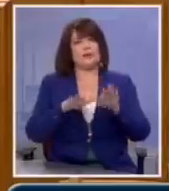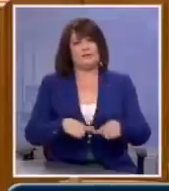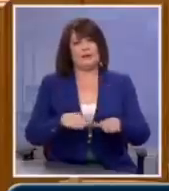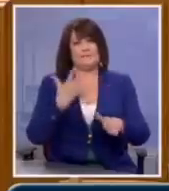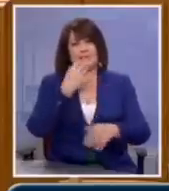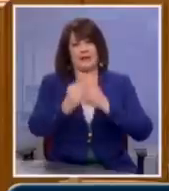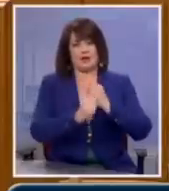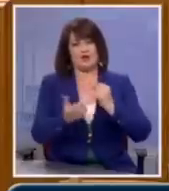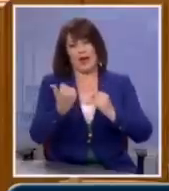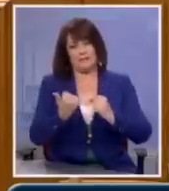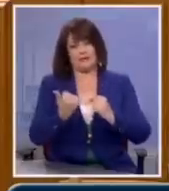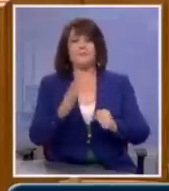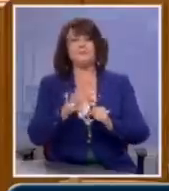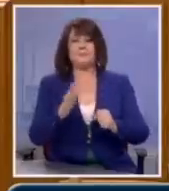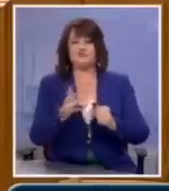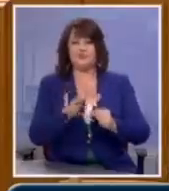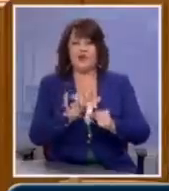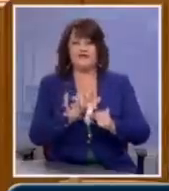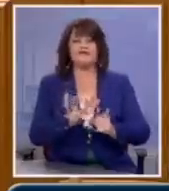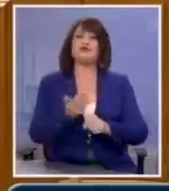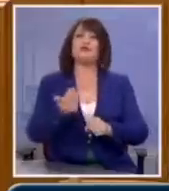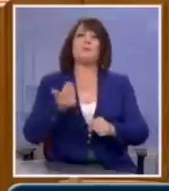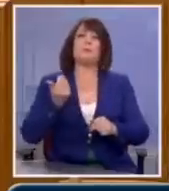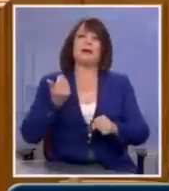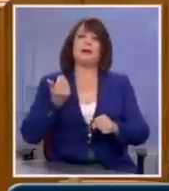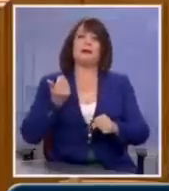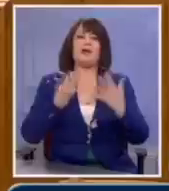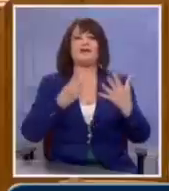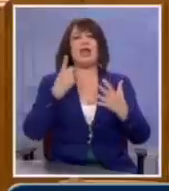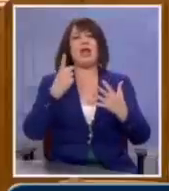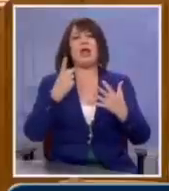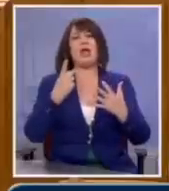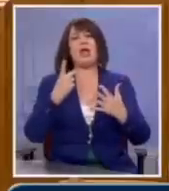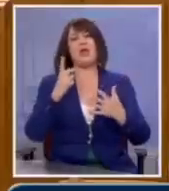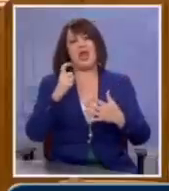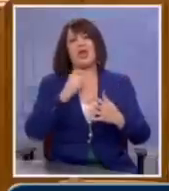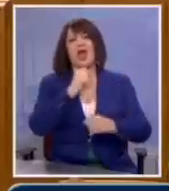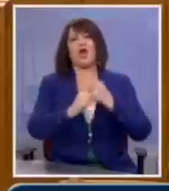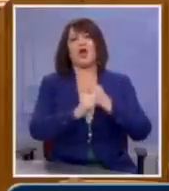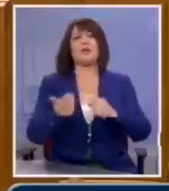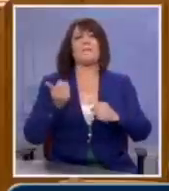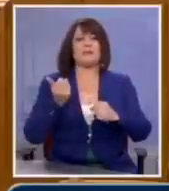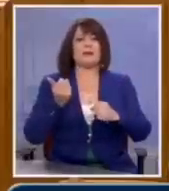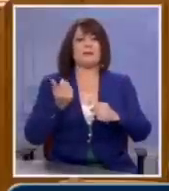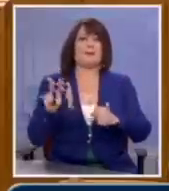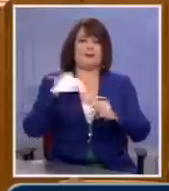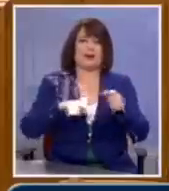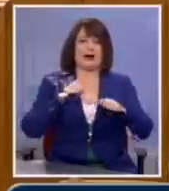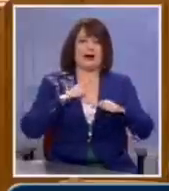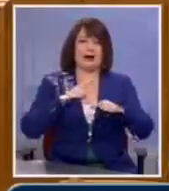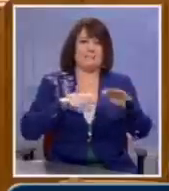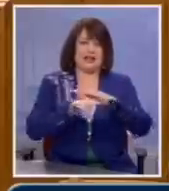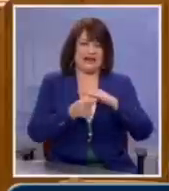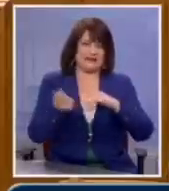5 χρόνων, τουλάχιστον προ 7 ή 10 χρόνια. Άρα ήρθε ένας μετανάστης στην